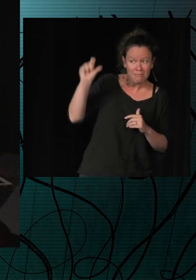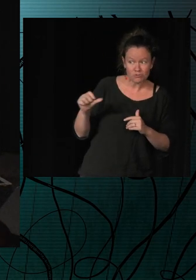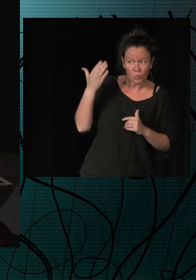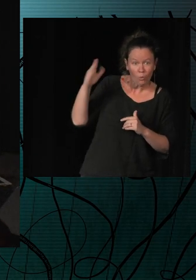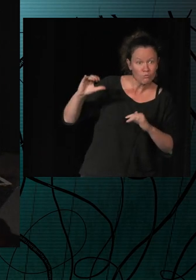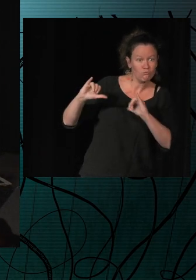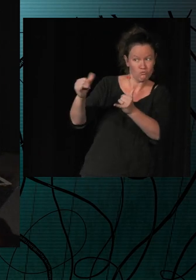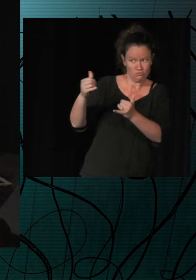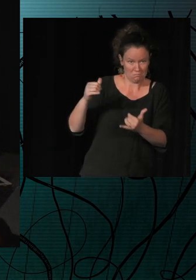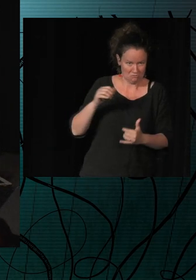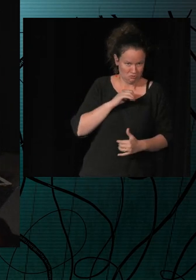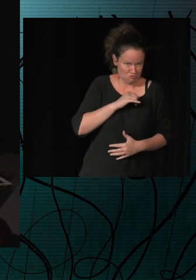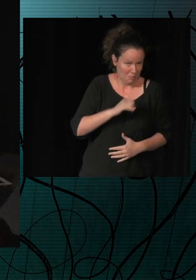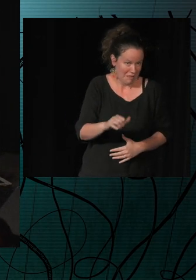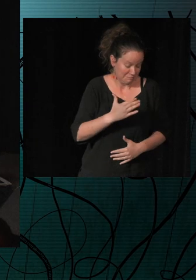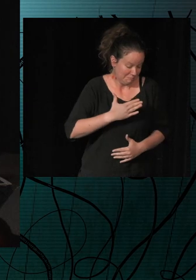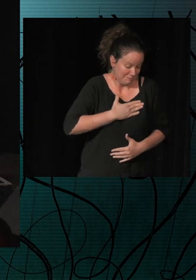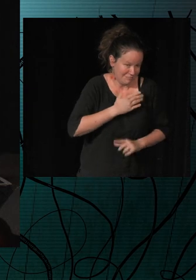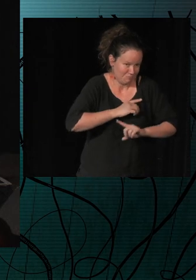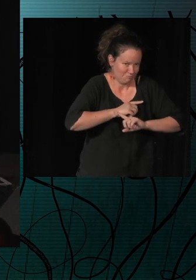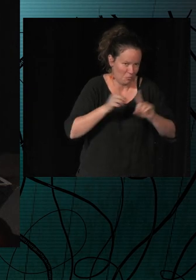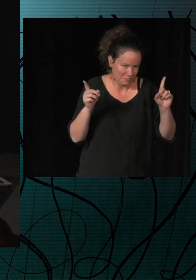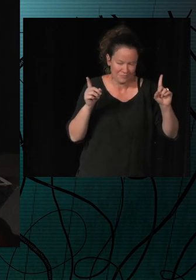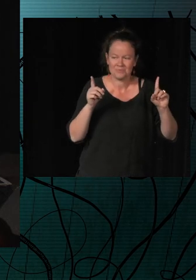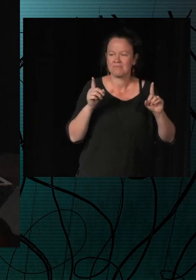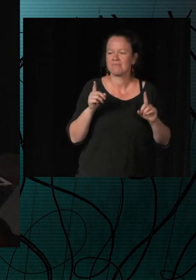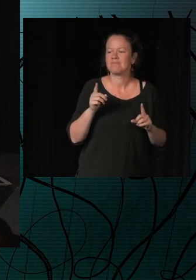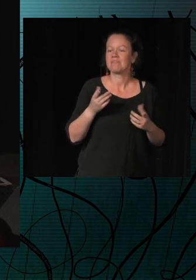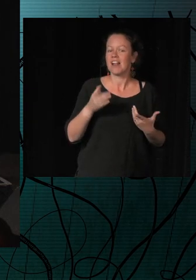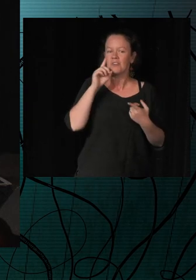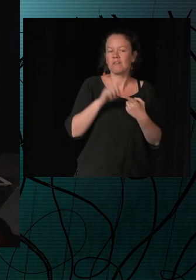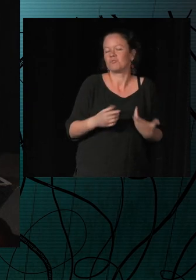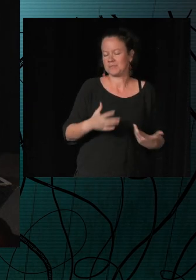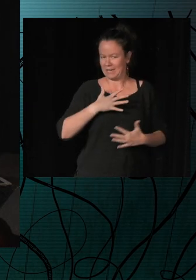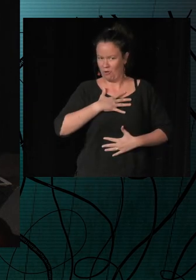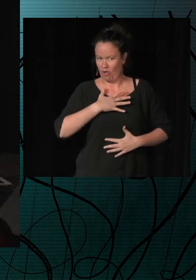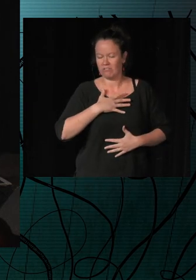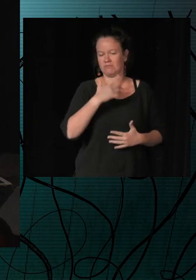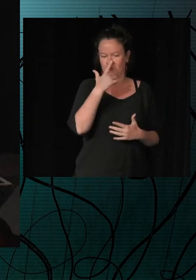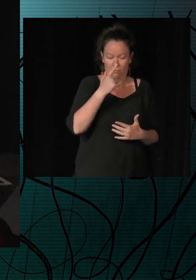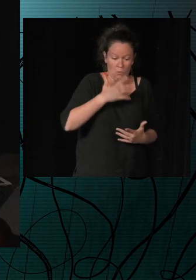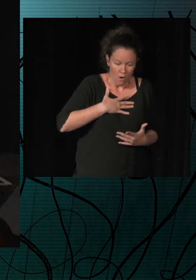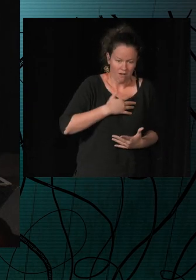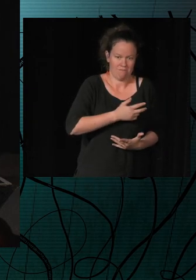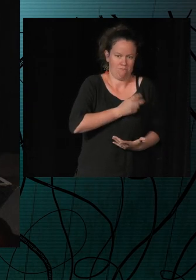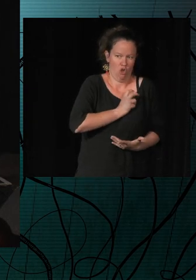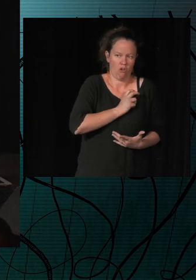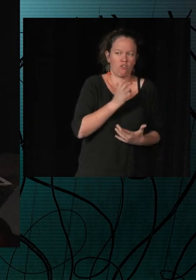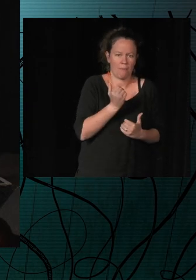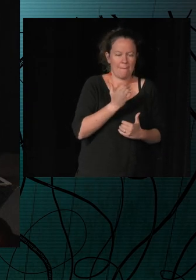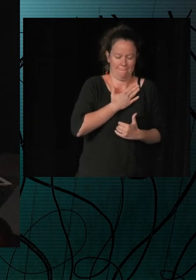et là vu que le sujet aujourd'hui c'est la peur la peur je l'ai toujours vécu comme quelque chose de très intime après je comprends parfaitement les personnes qui